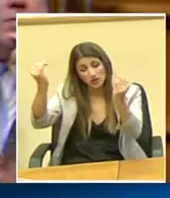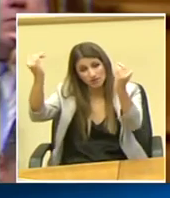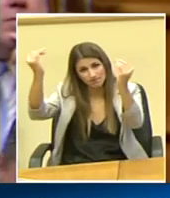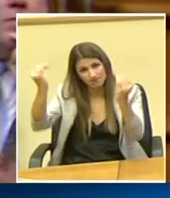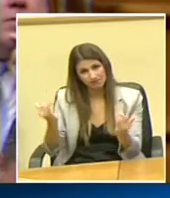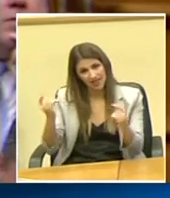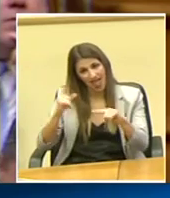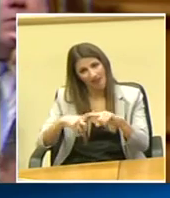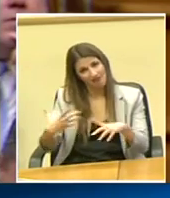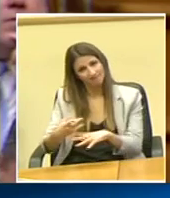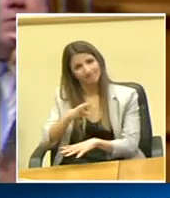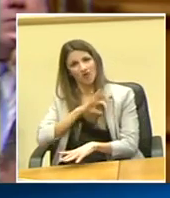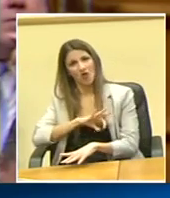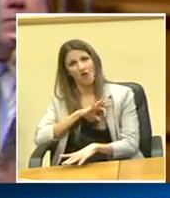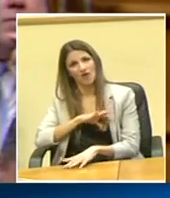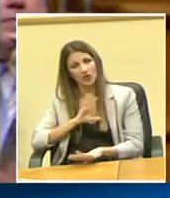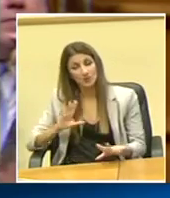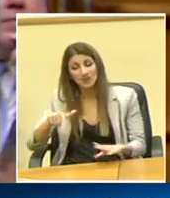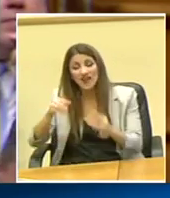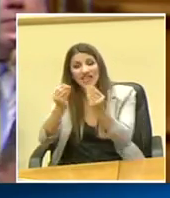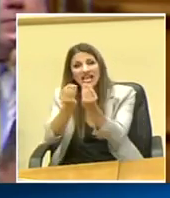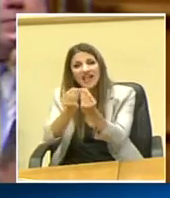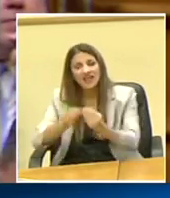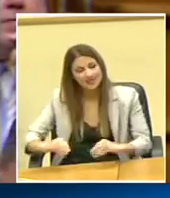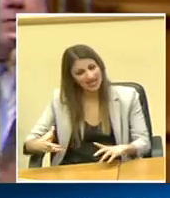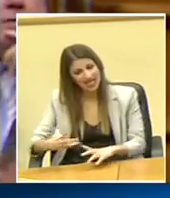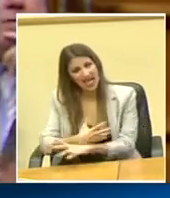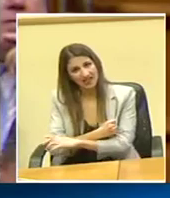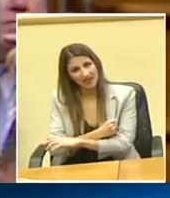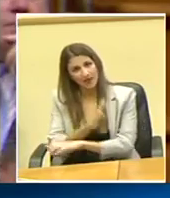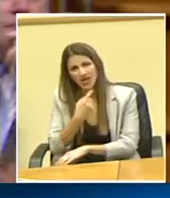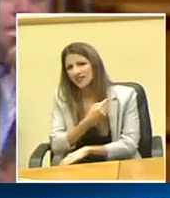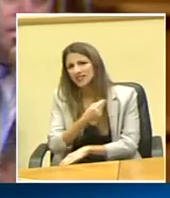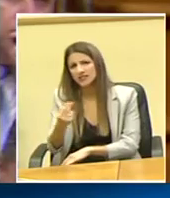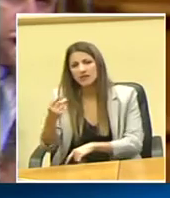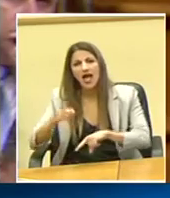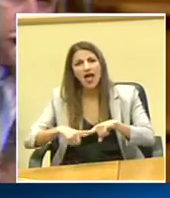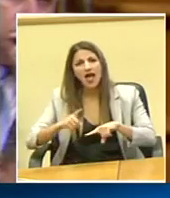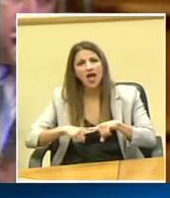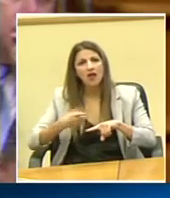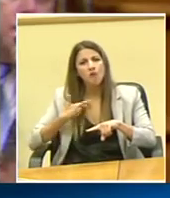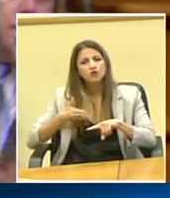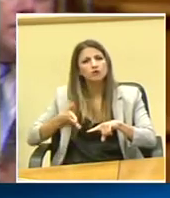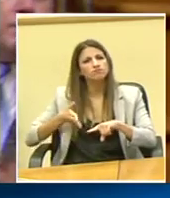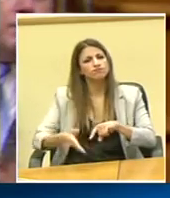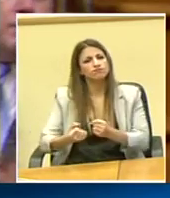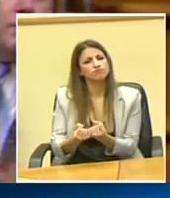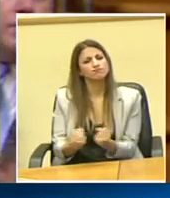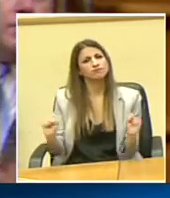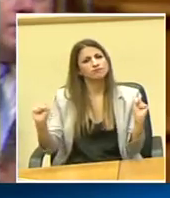του χρέους, μία λύση η οποία θα καθιστά τη δυνατότητα πρόσβασης Ελλάδας στις αγορές χρήματος